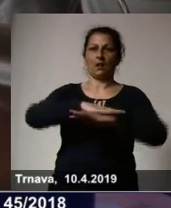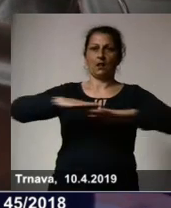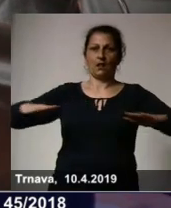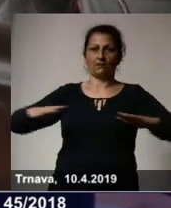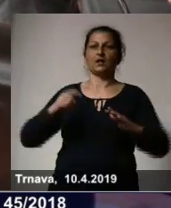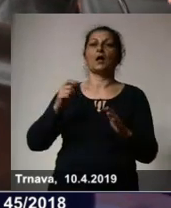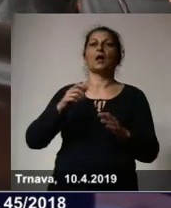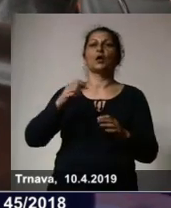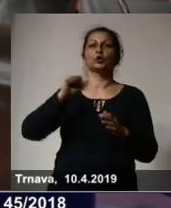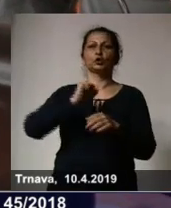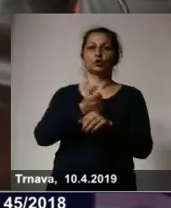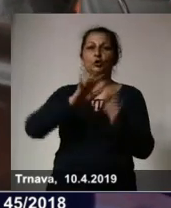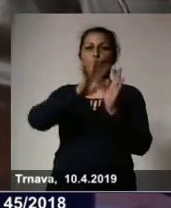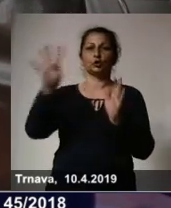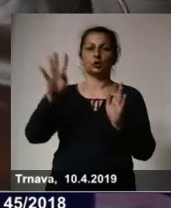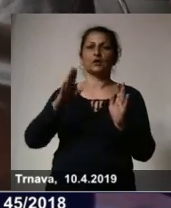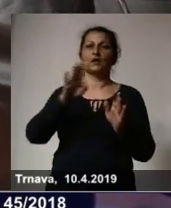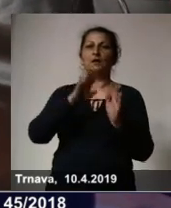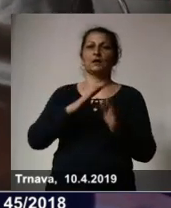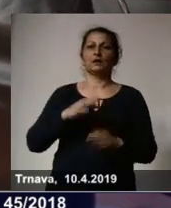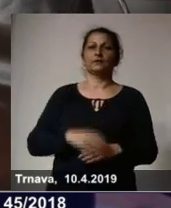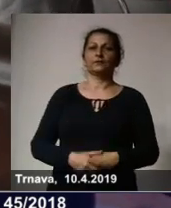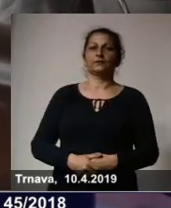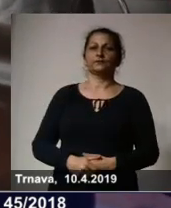bodu číslo 4 schváleného programu.